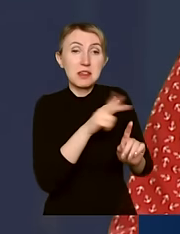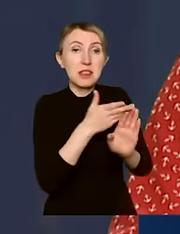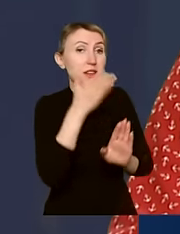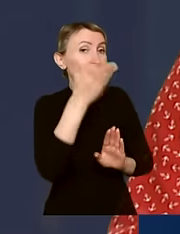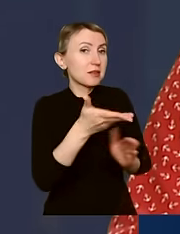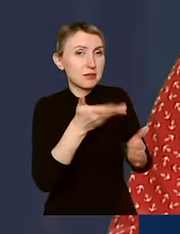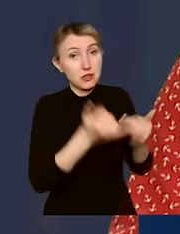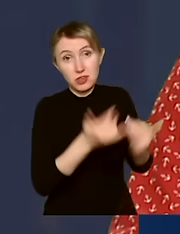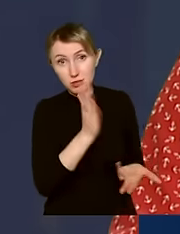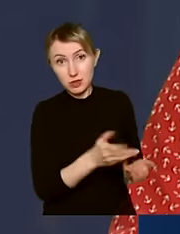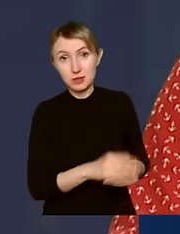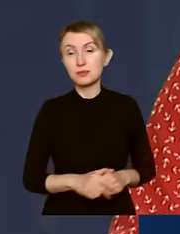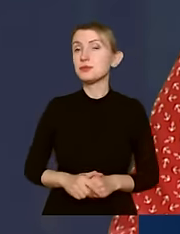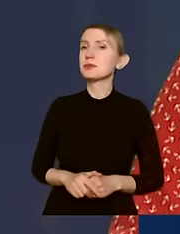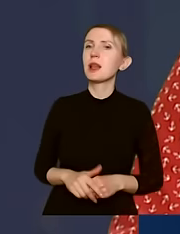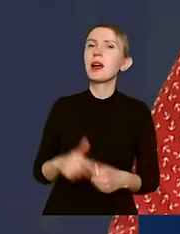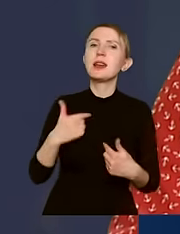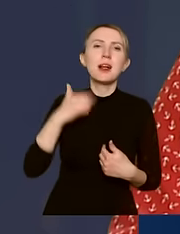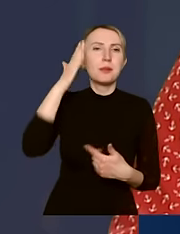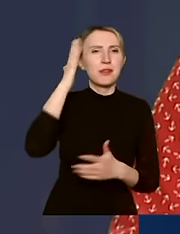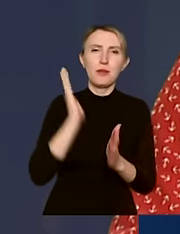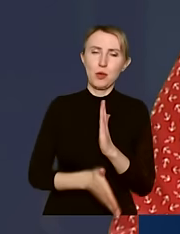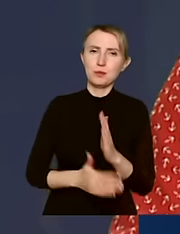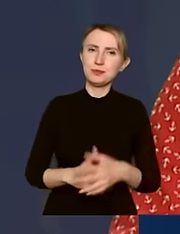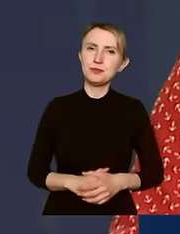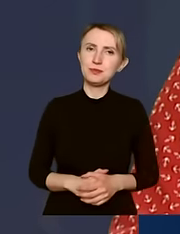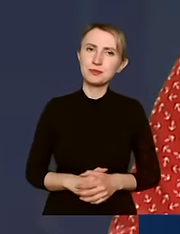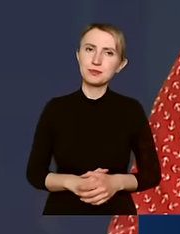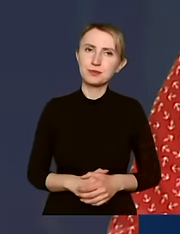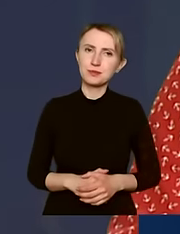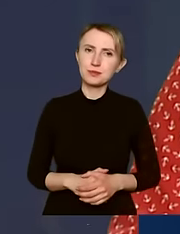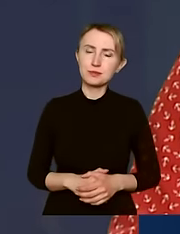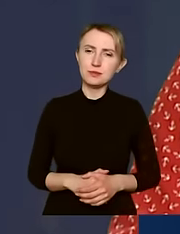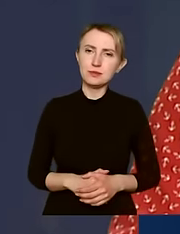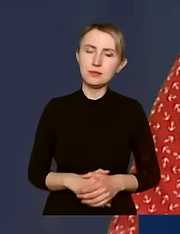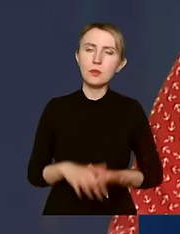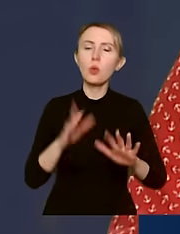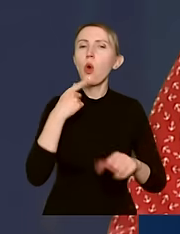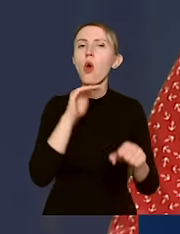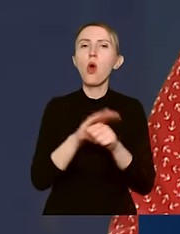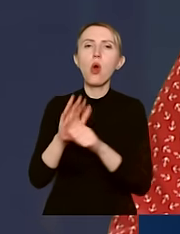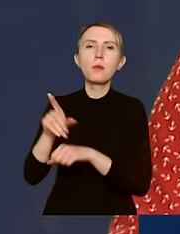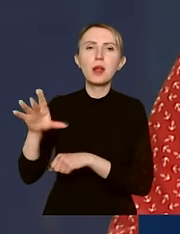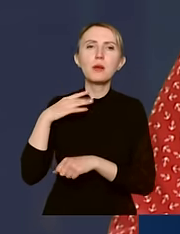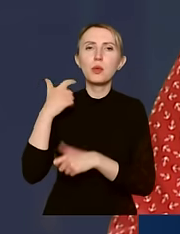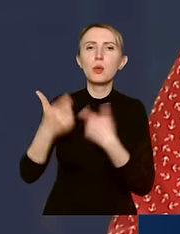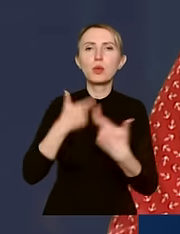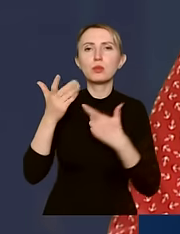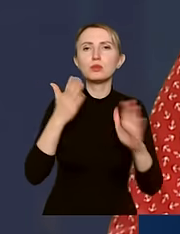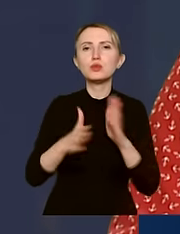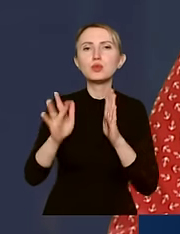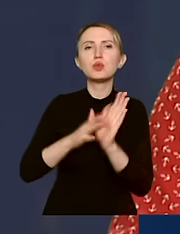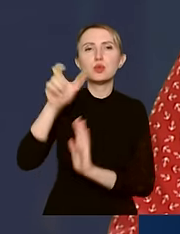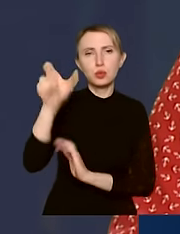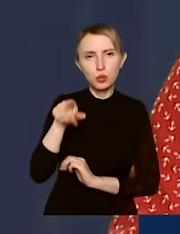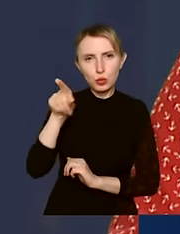jeśli będzie. To jest dla mnie oczywiste, że większość zapowiedzi, które były sformułowane przez Donalda